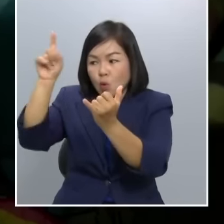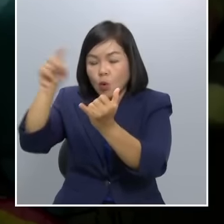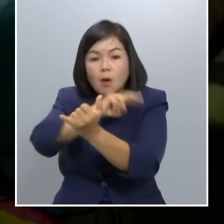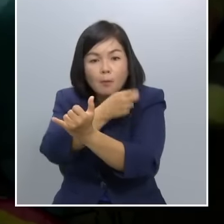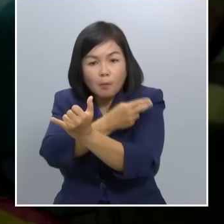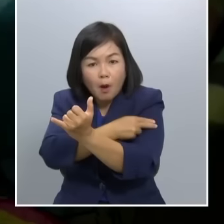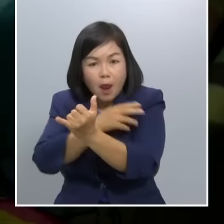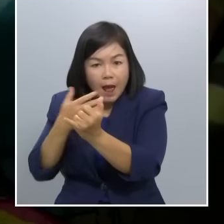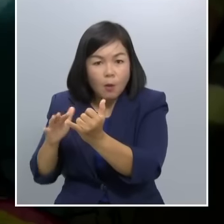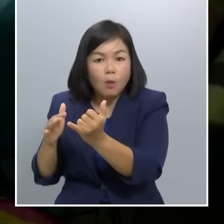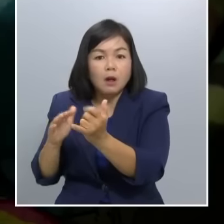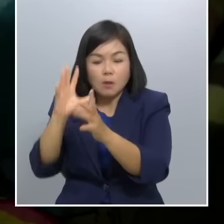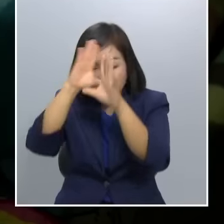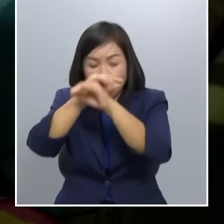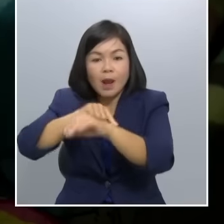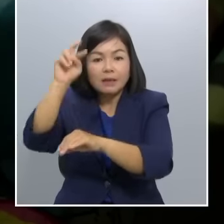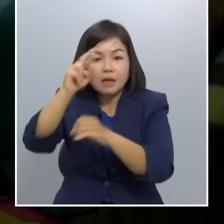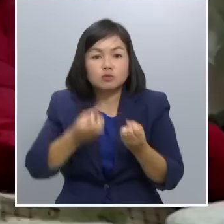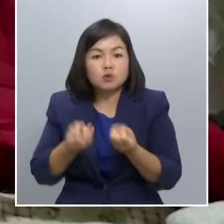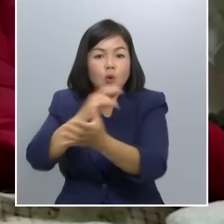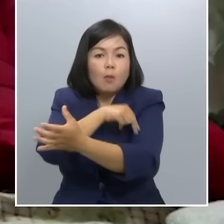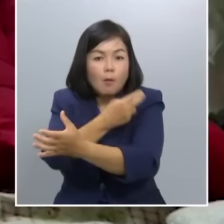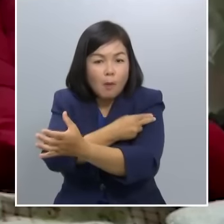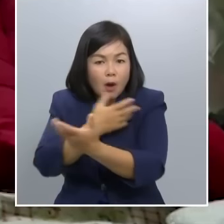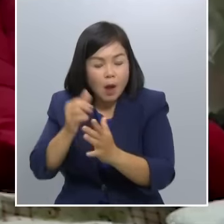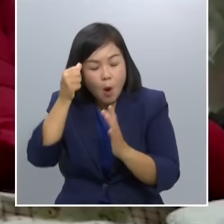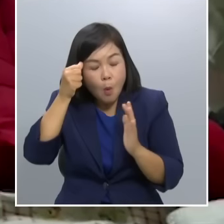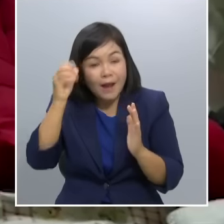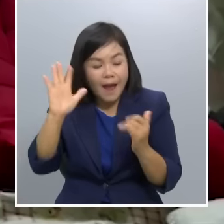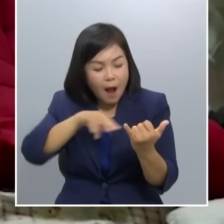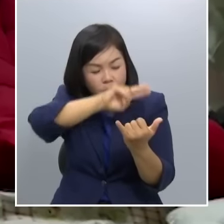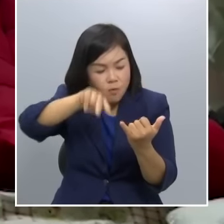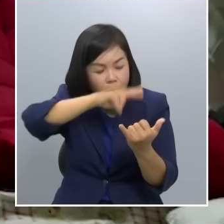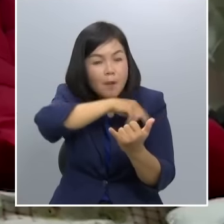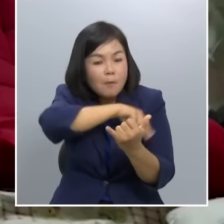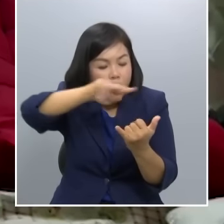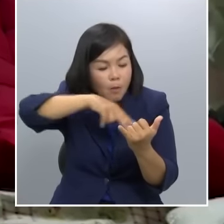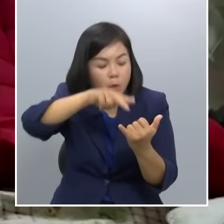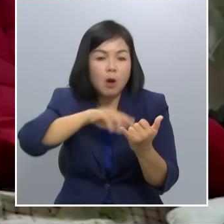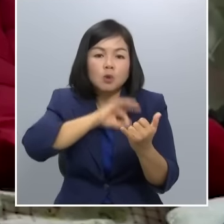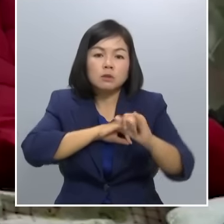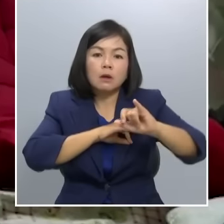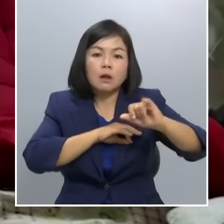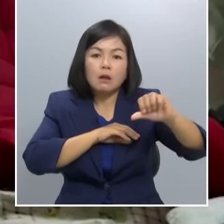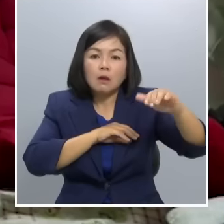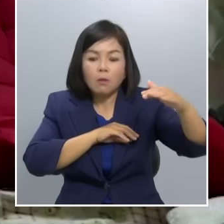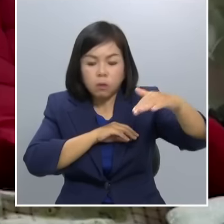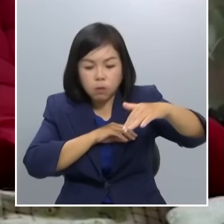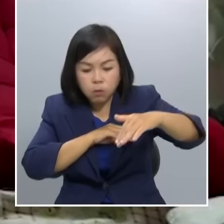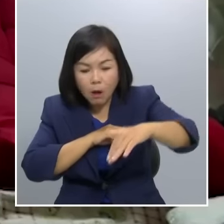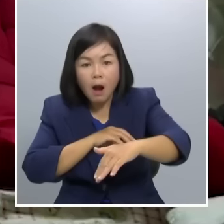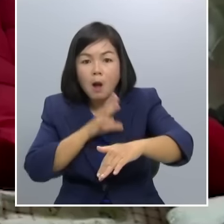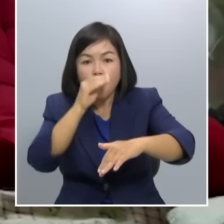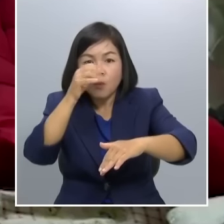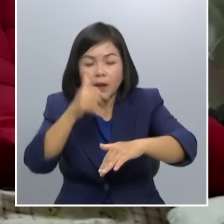นพรัตน์ราชธานีตอนเที่ยงคืนนะคะโดยตลอด 5วันที่อยู่ที่โรงพยาบาลอาการไม่ดีขึ้นพูดไม่ได้แต่ยัง